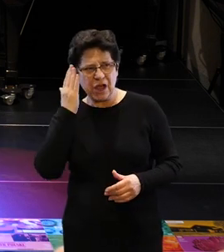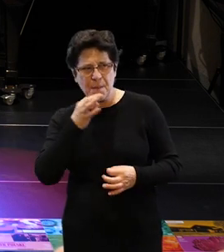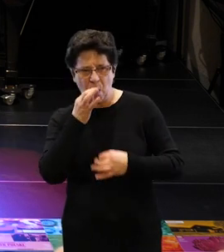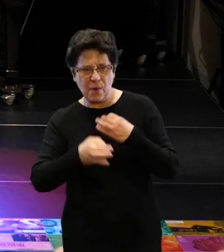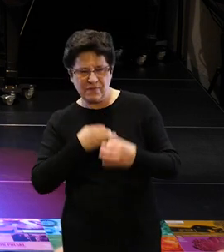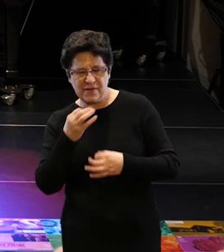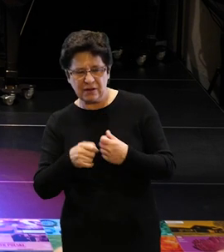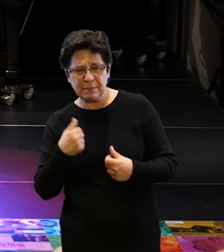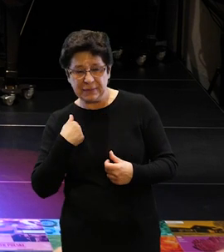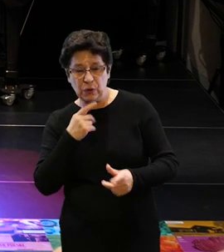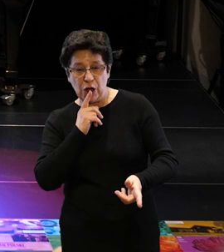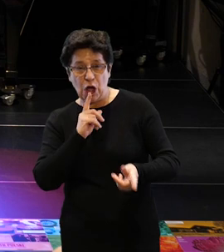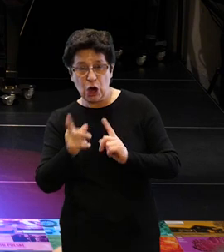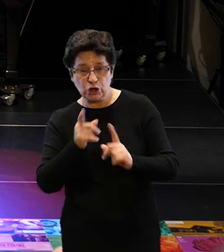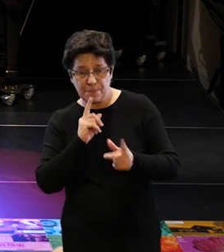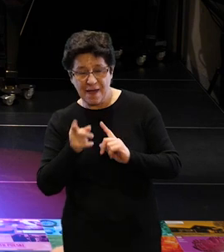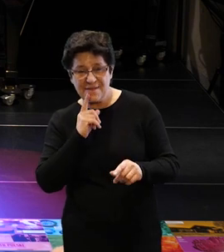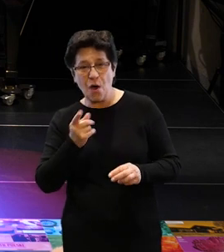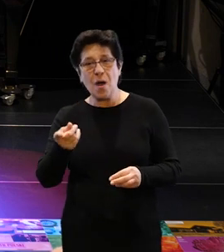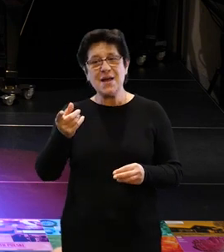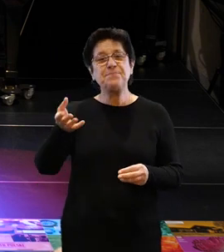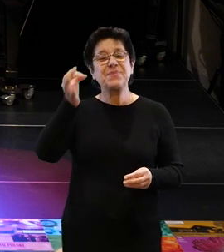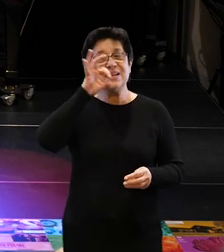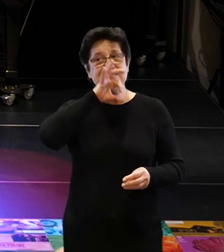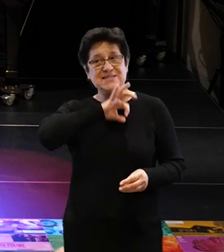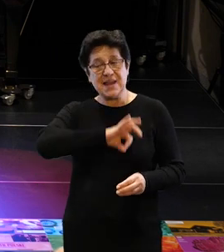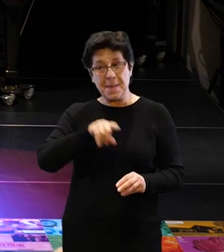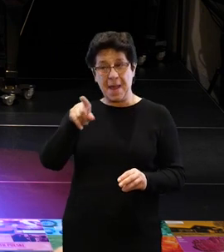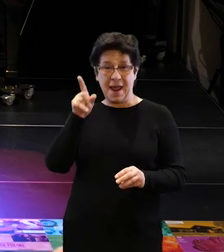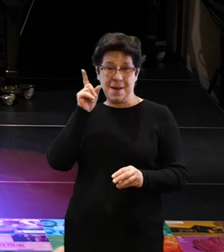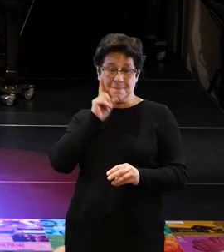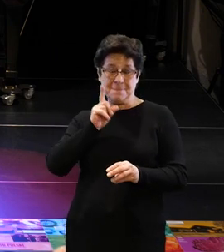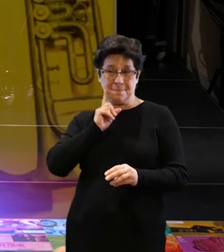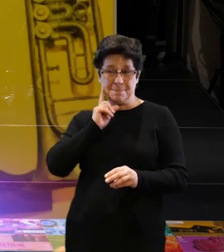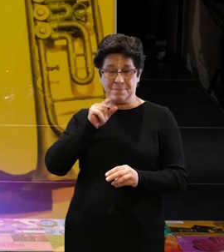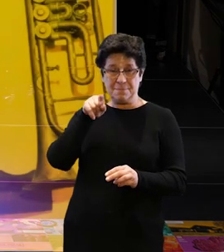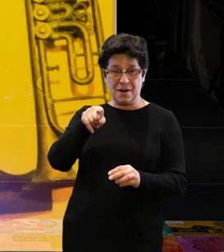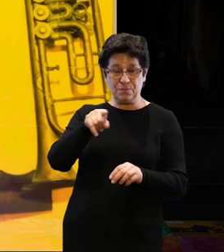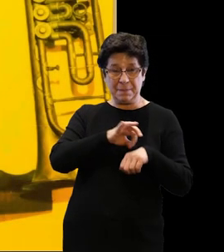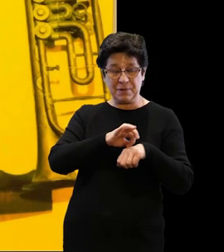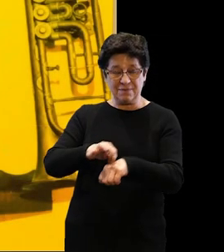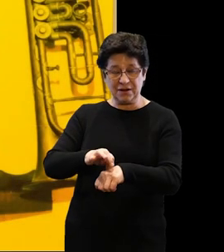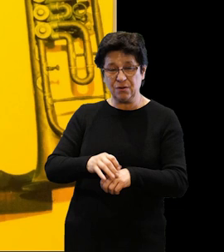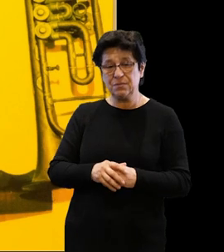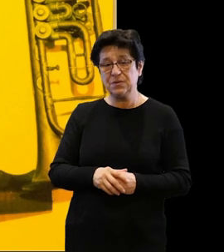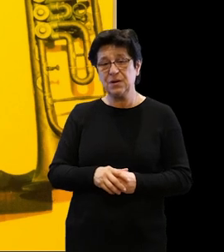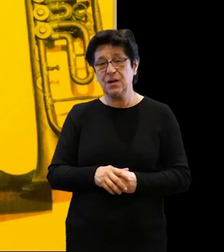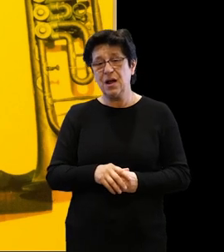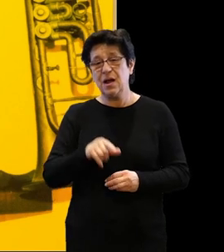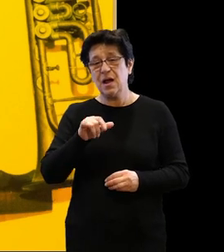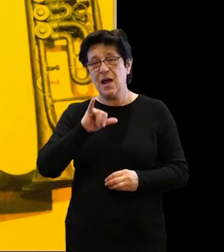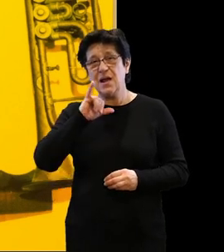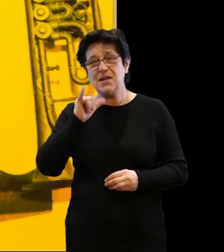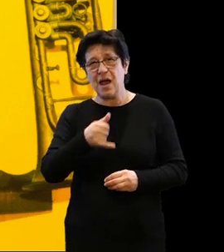opowiadał że rozmawiał z synem tego pana który to tego z tym Marianem Kowalskim i ten syn powiedział jak